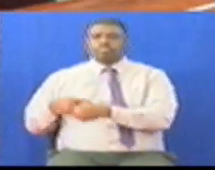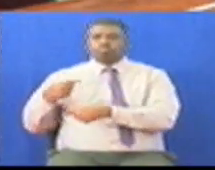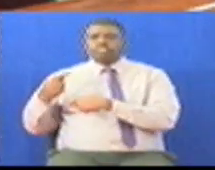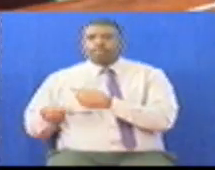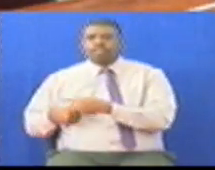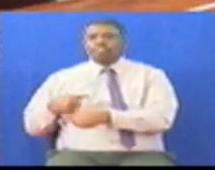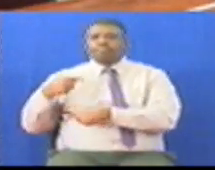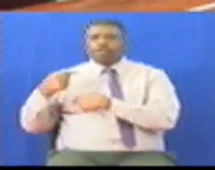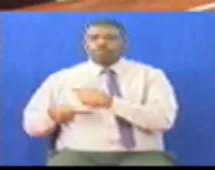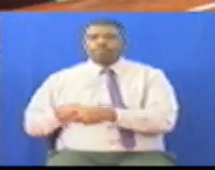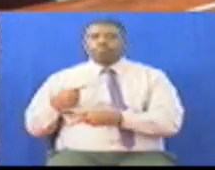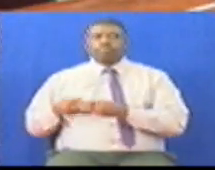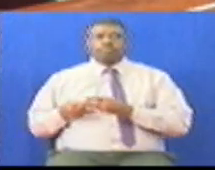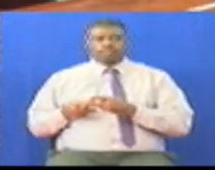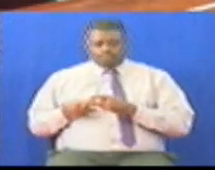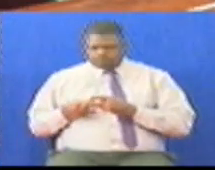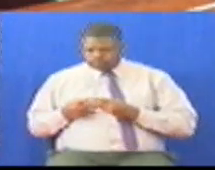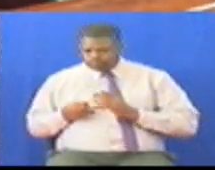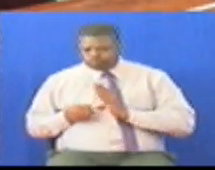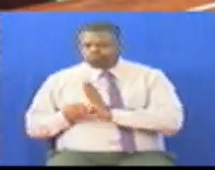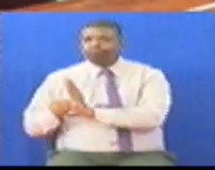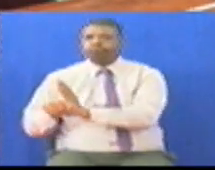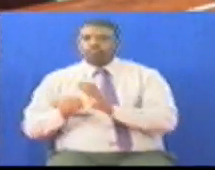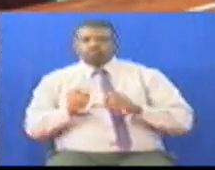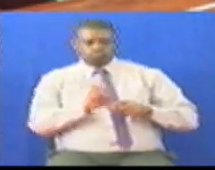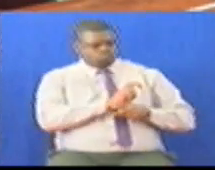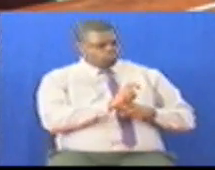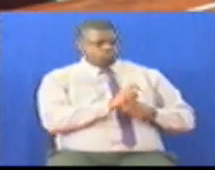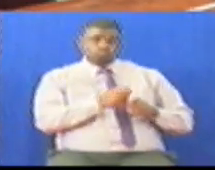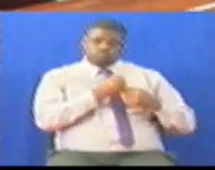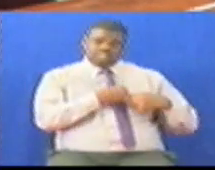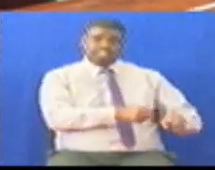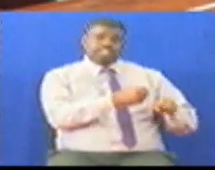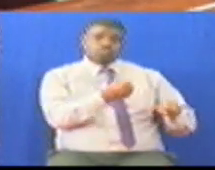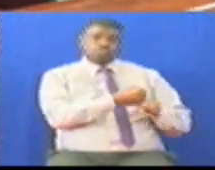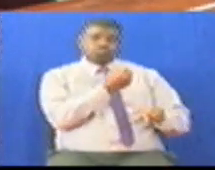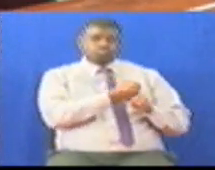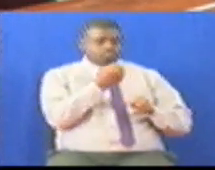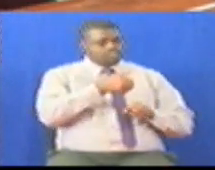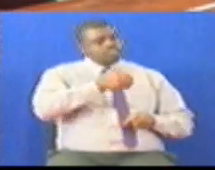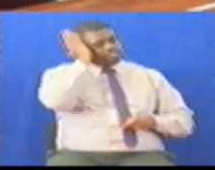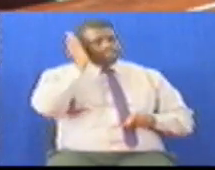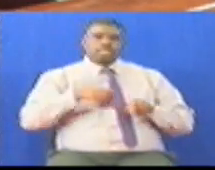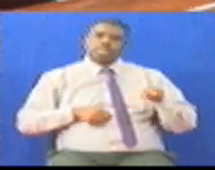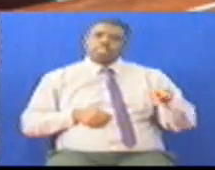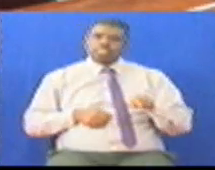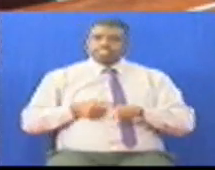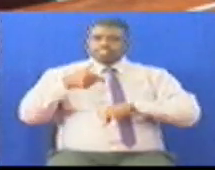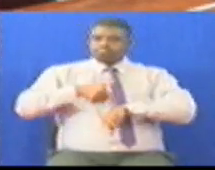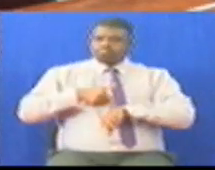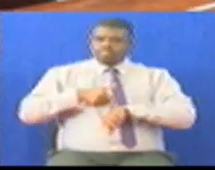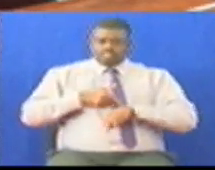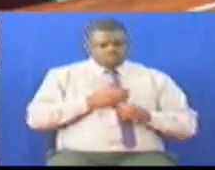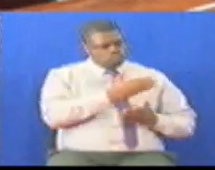kuongoza, kufuatilia na kusimamia utekelezaji wa shughuli za serikali katika kipindi cha